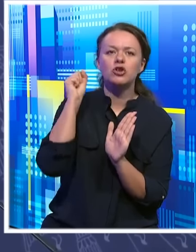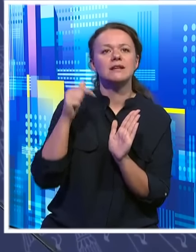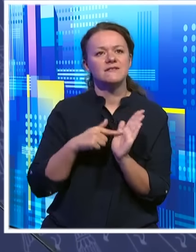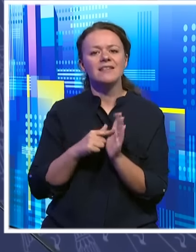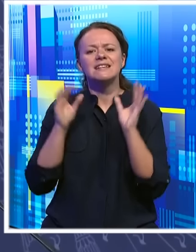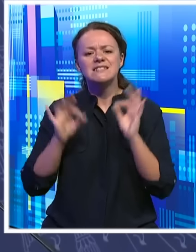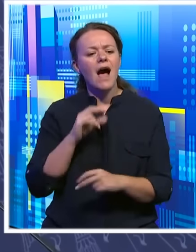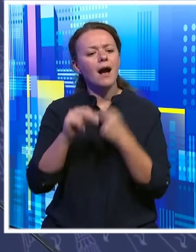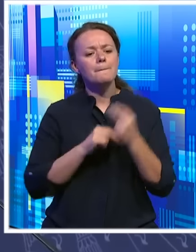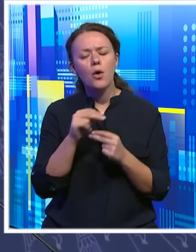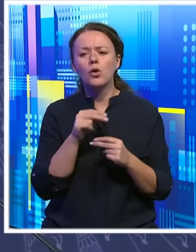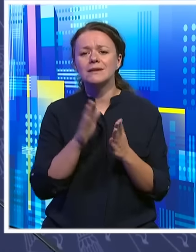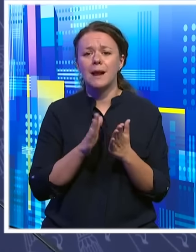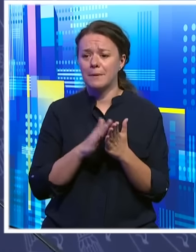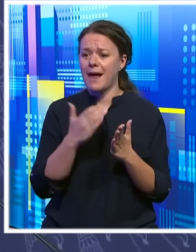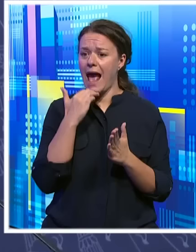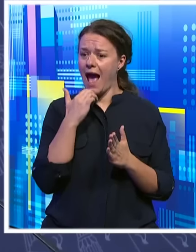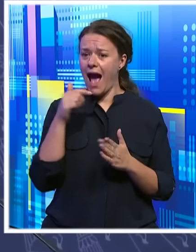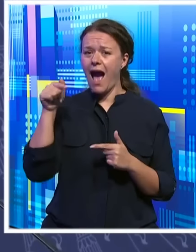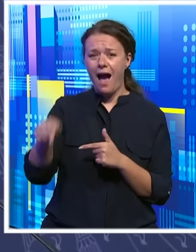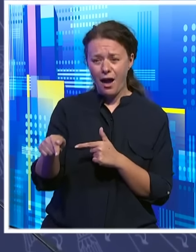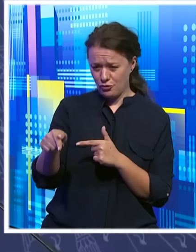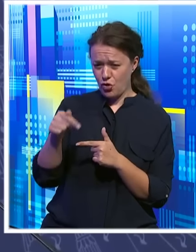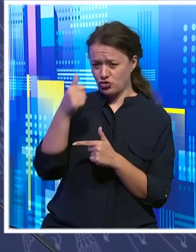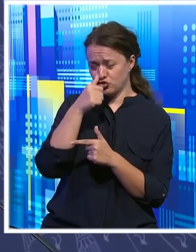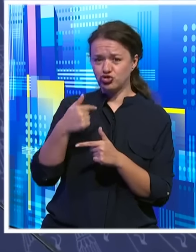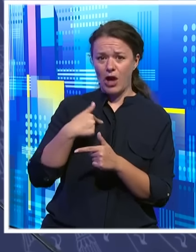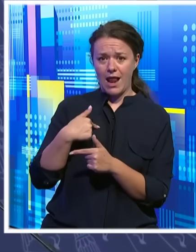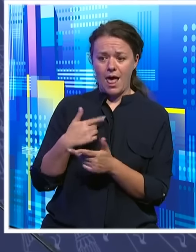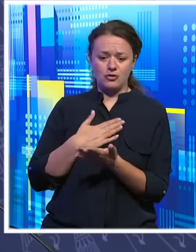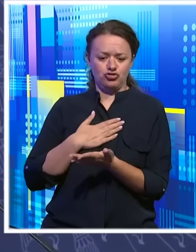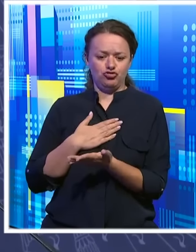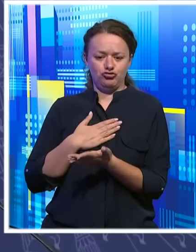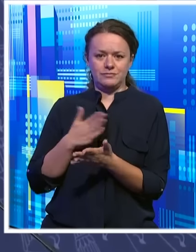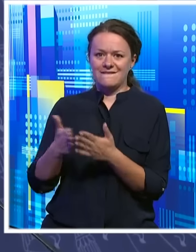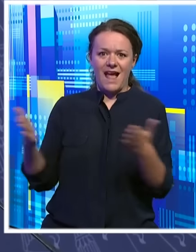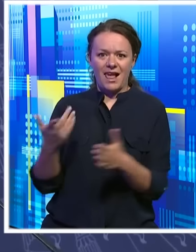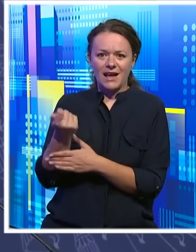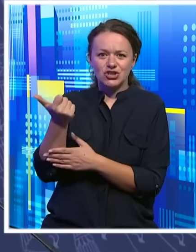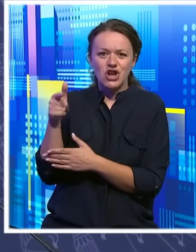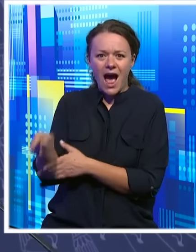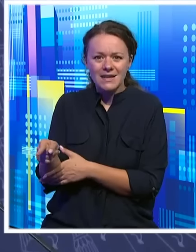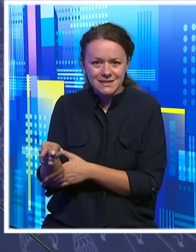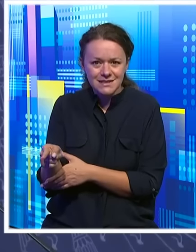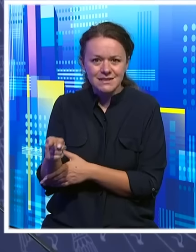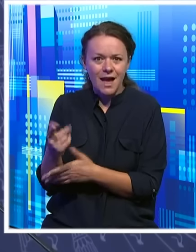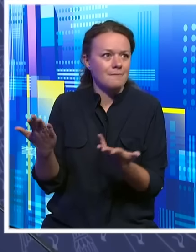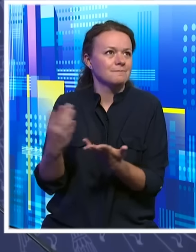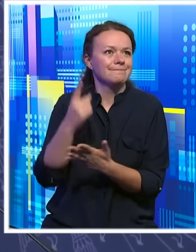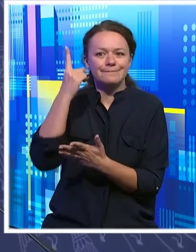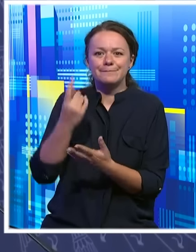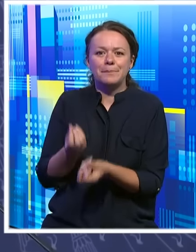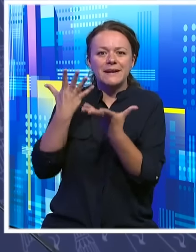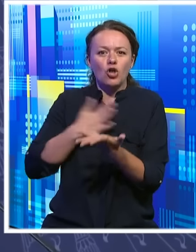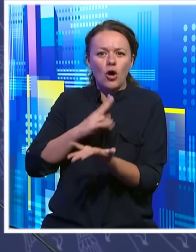u Srbiji gubi ukoliko odustanemo od onoga što je naša velika šansa, što nam je Bog dao, što se nalazi u